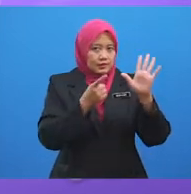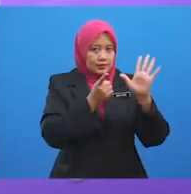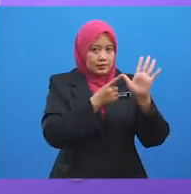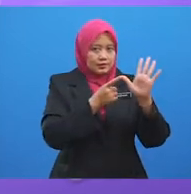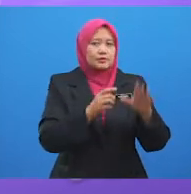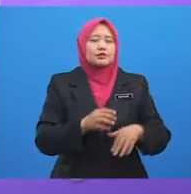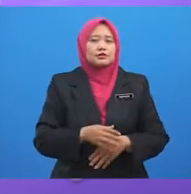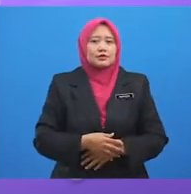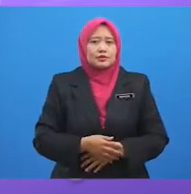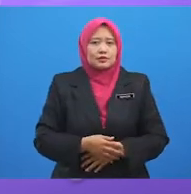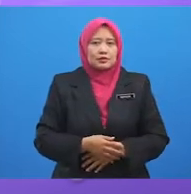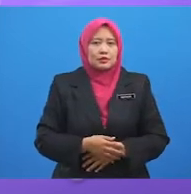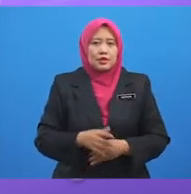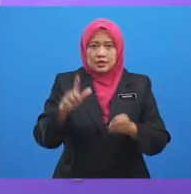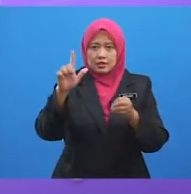kelima.